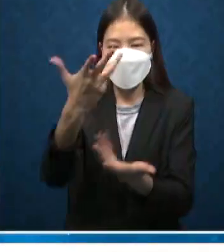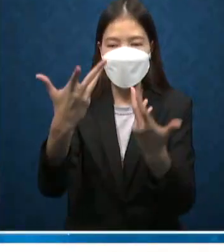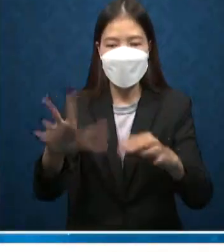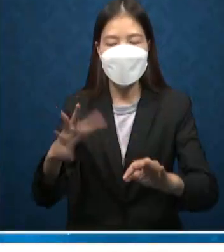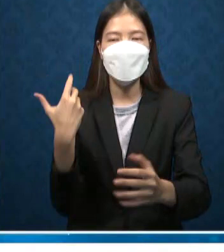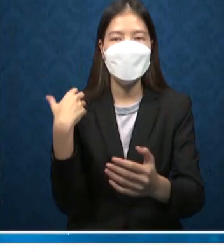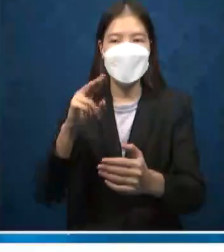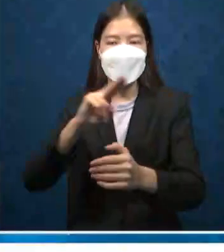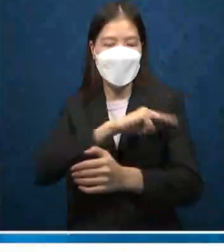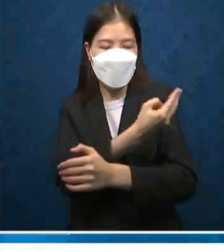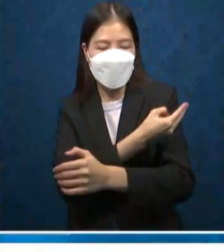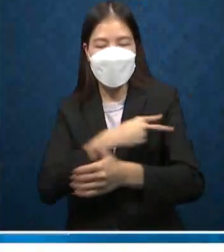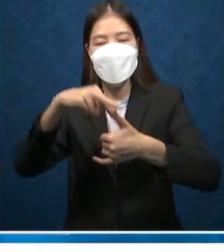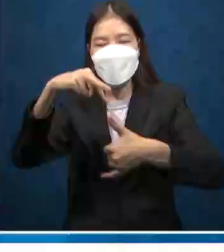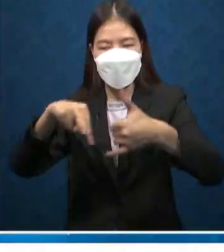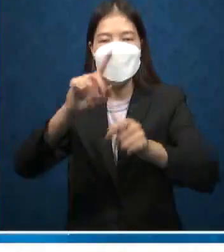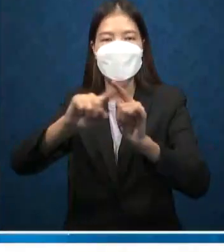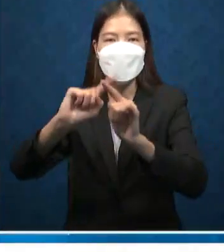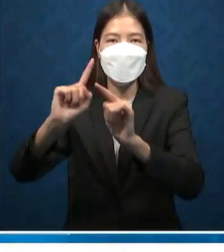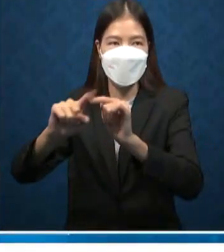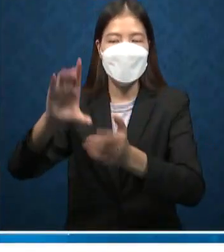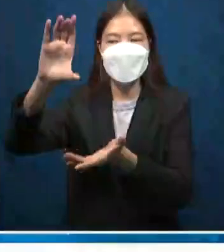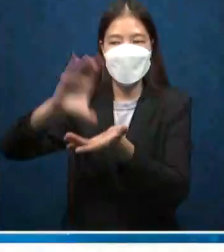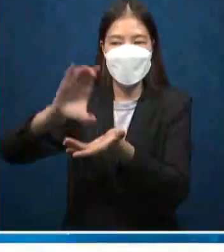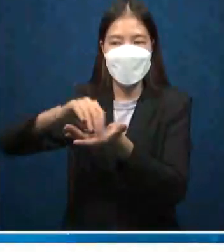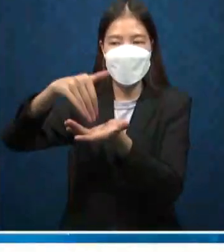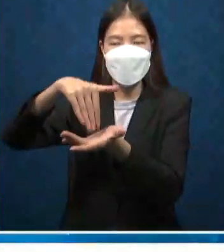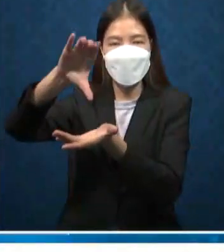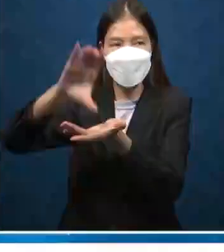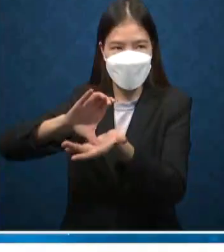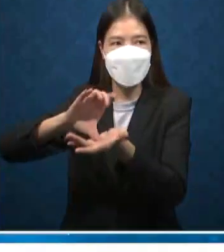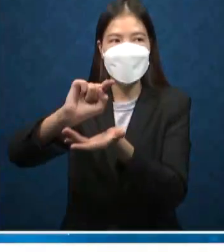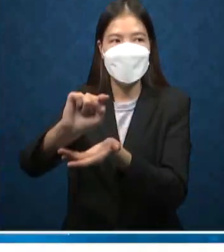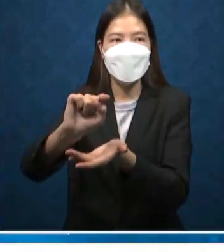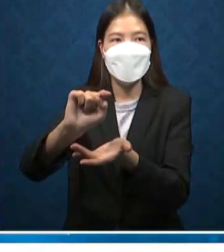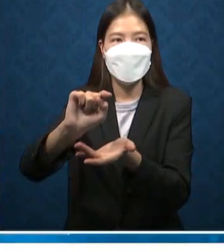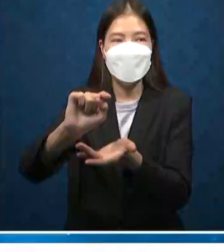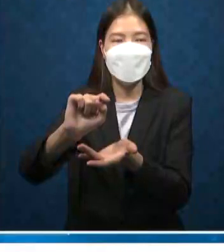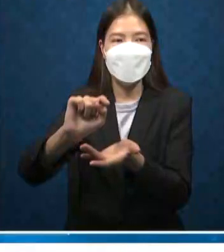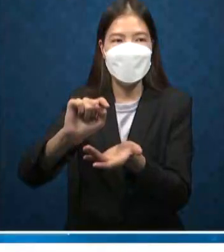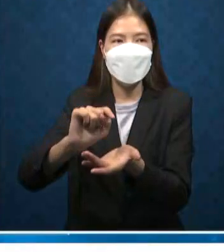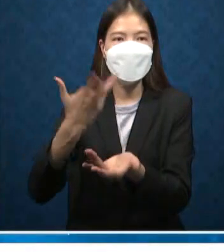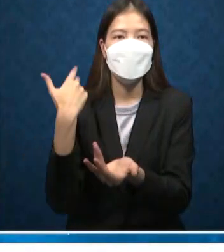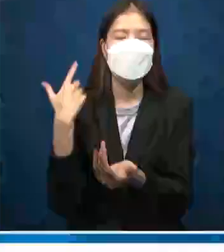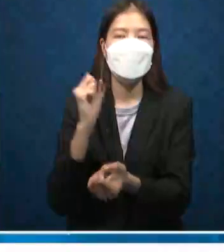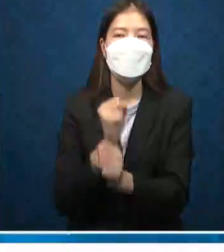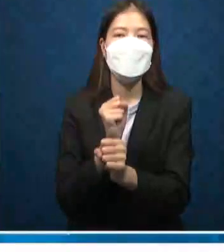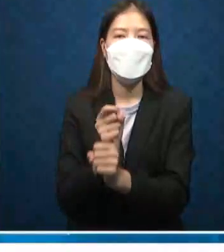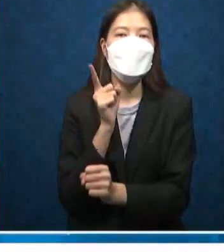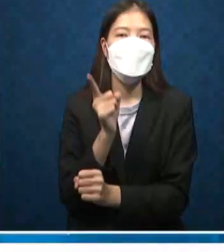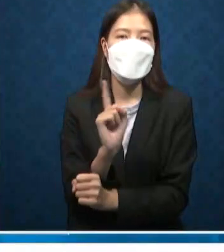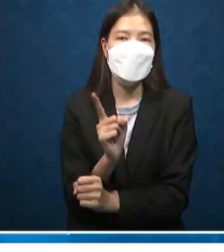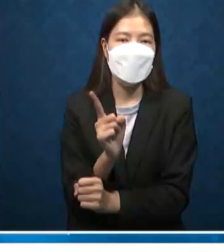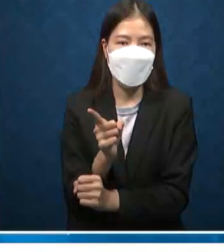กลางในรายการดังกล่าวที่มีการตั้งไว้เนี่ยต้องกราบเรียนว่าเป็นลักษณะเป็นงานประจำเ